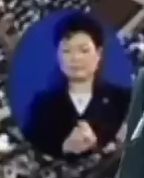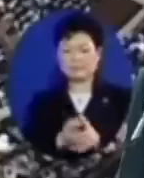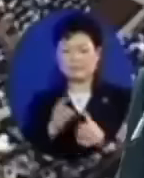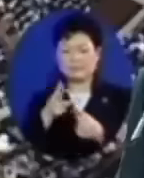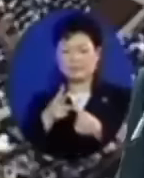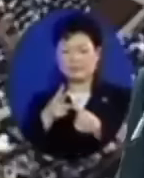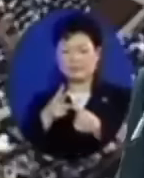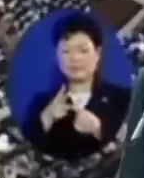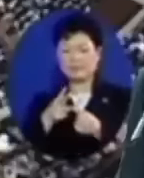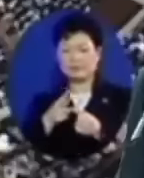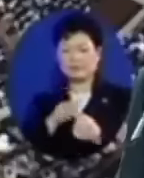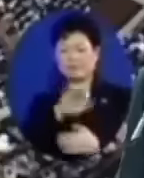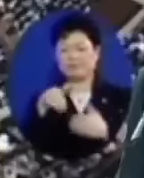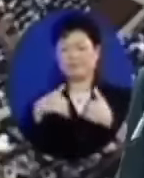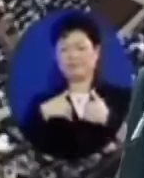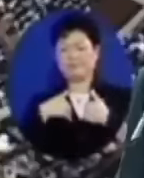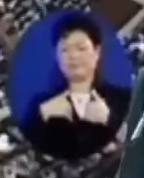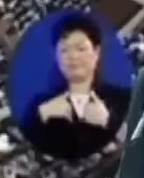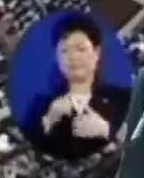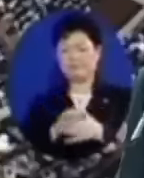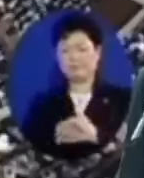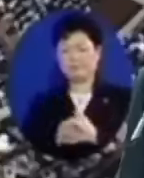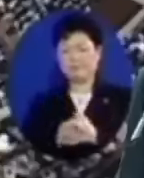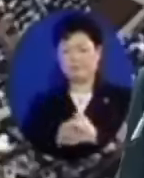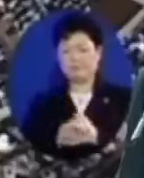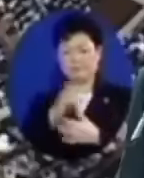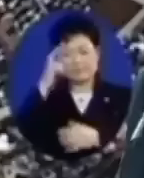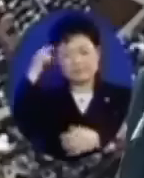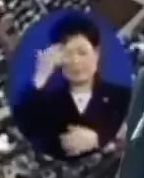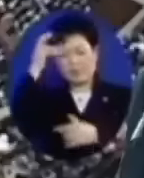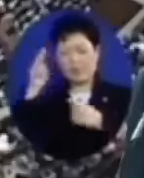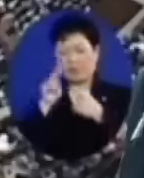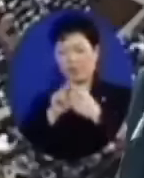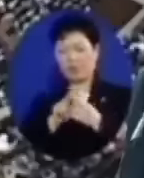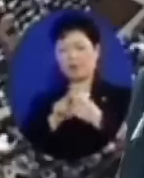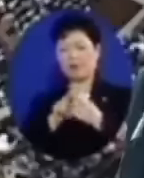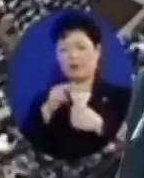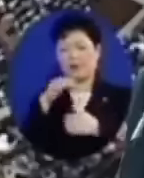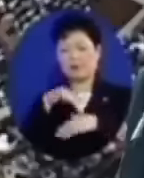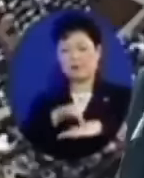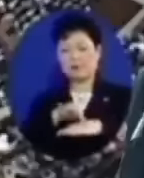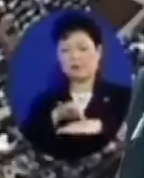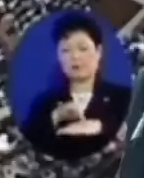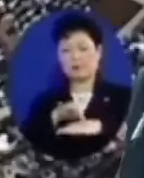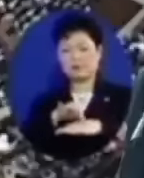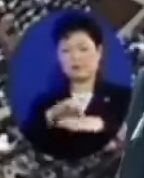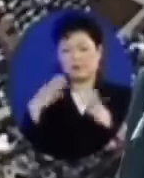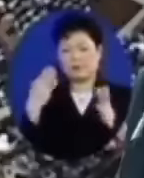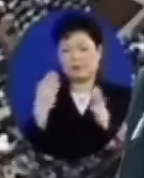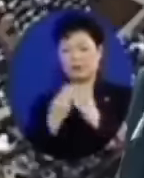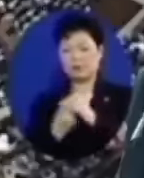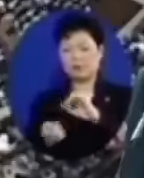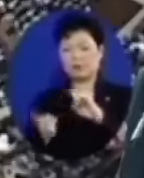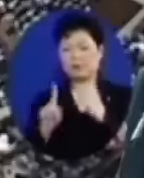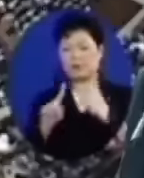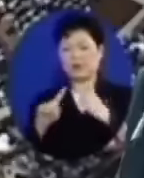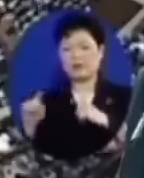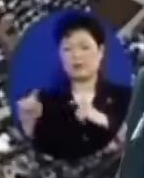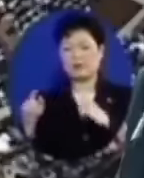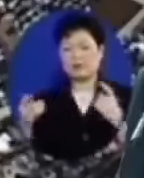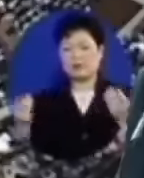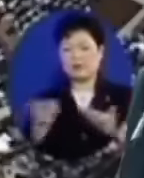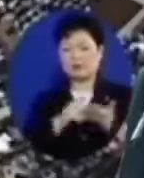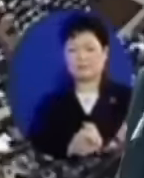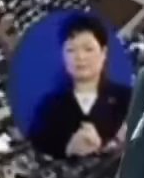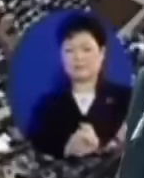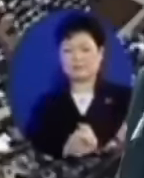셋째로 우리에게는 영혼과 육체가 완전히 부활하는 역사가 일어날 때가 오는